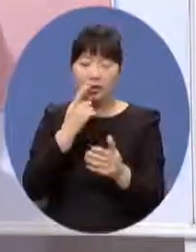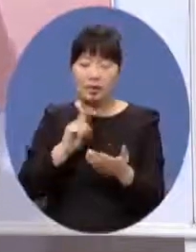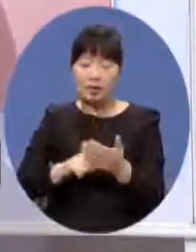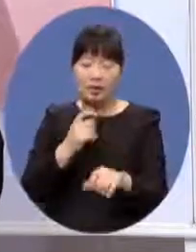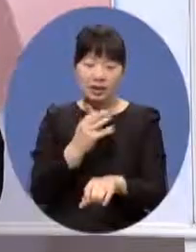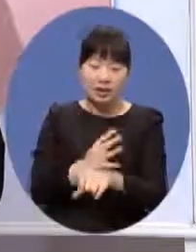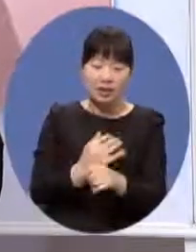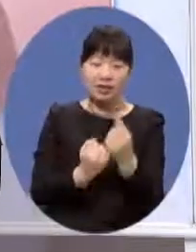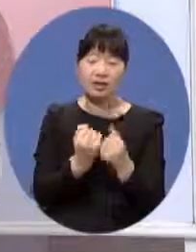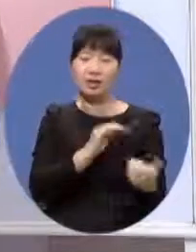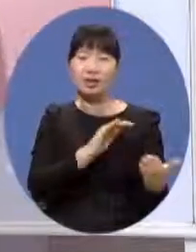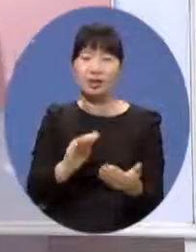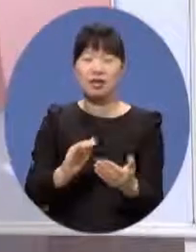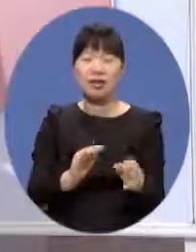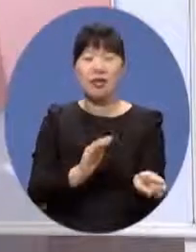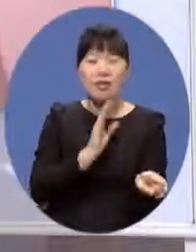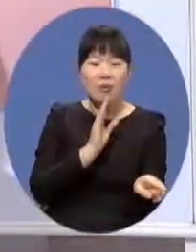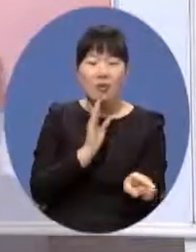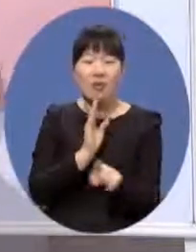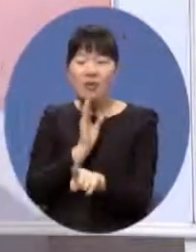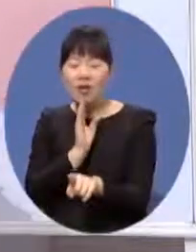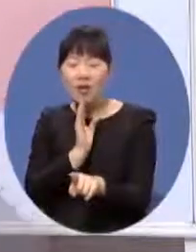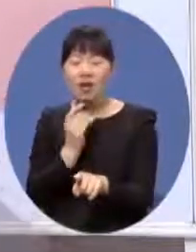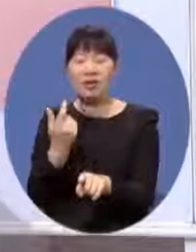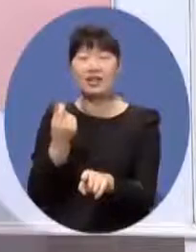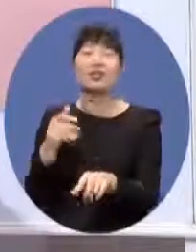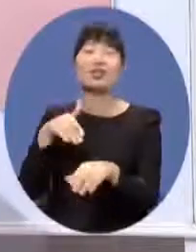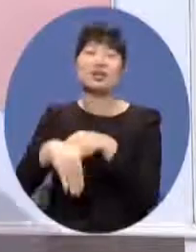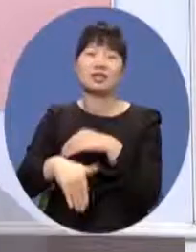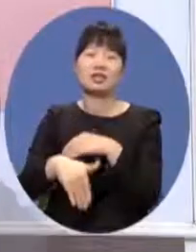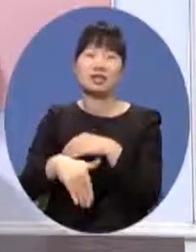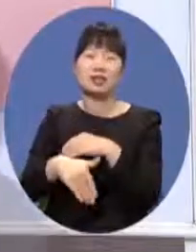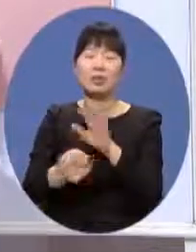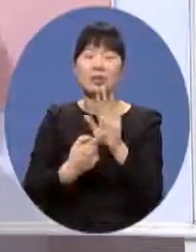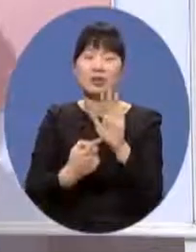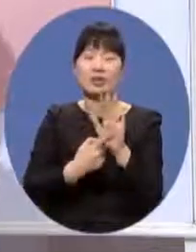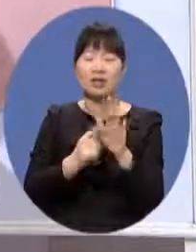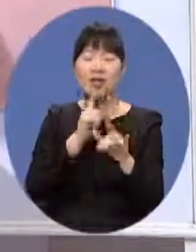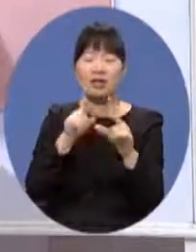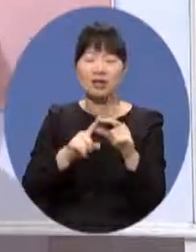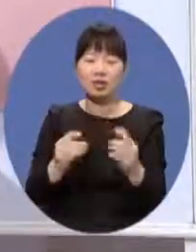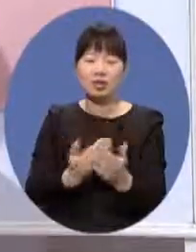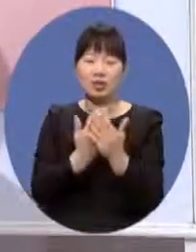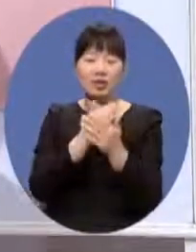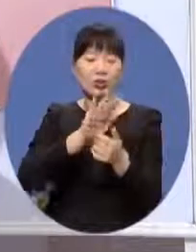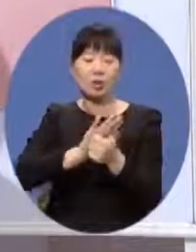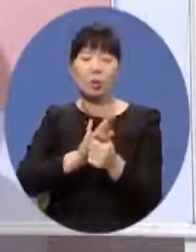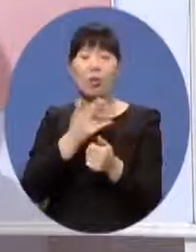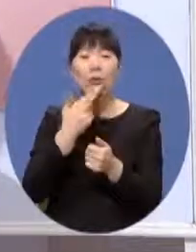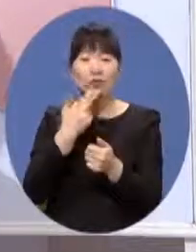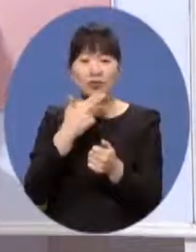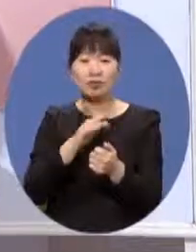설명을 해주지 막 그랬죠요 저랬죠요 뭐뭐 이런 식의 표현은 언어 발달에는 그닥 도움이 안 된다라고 보죠.